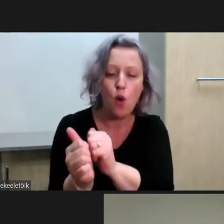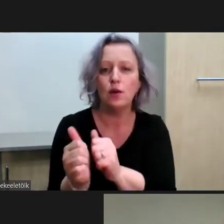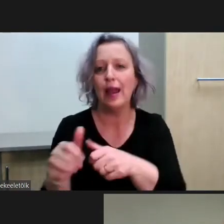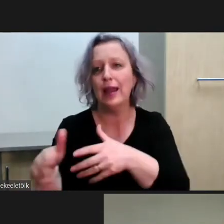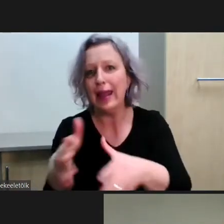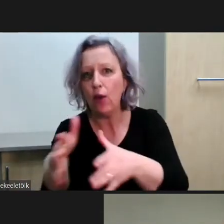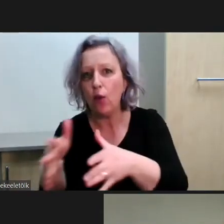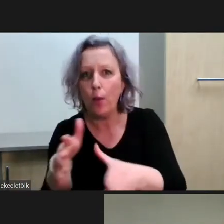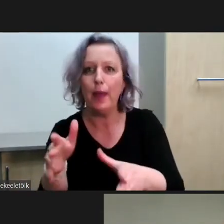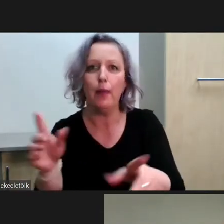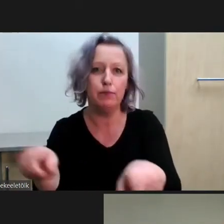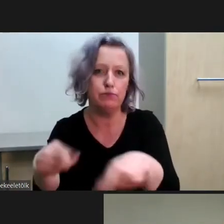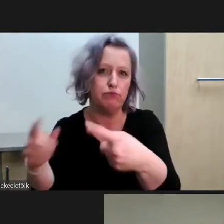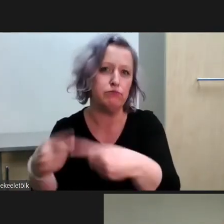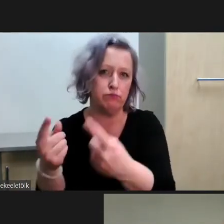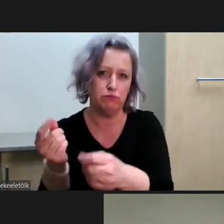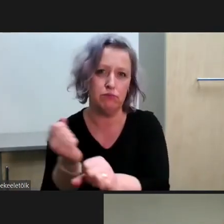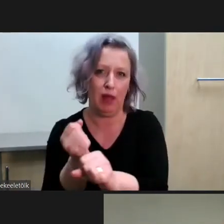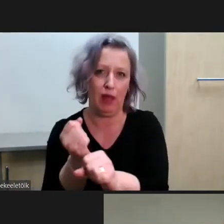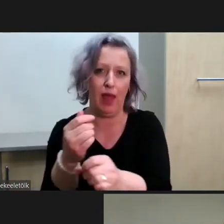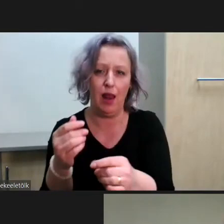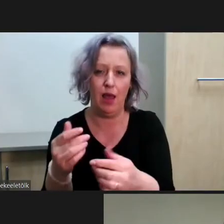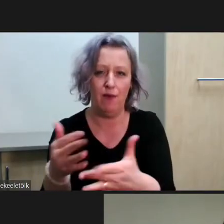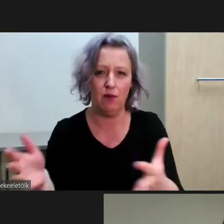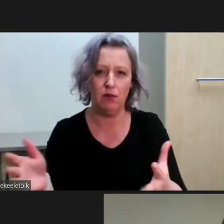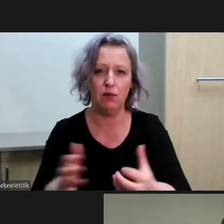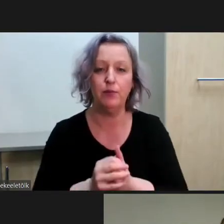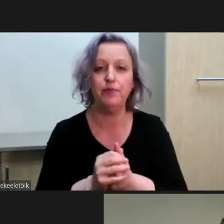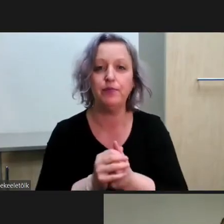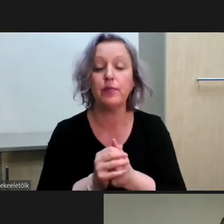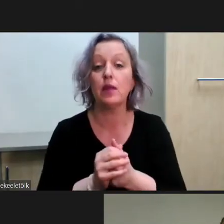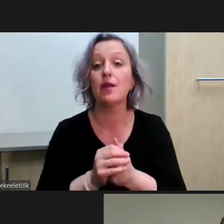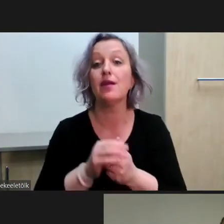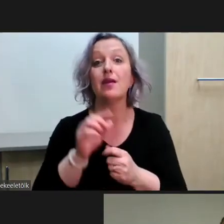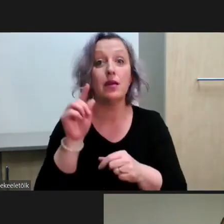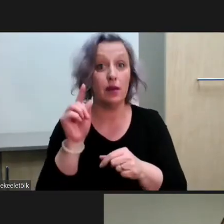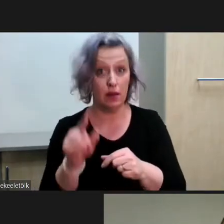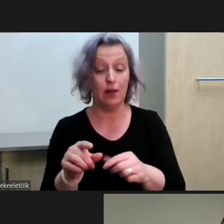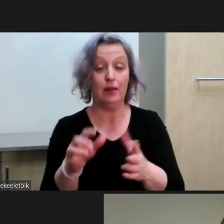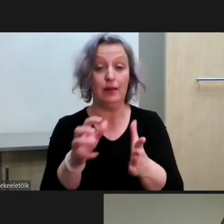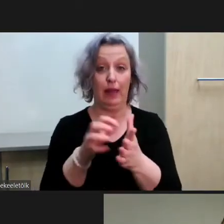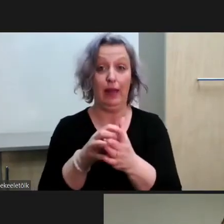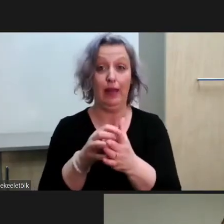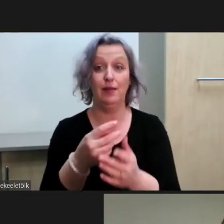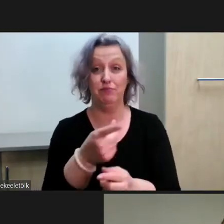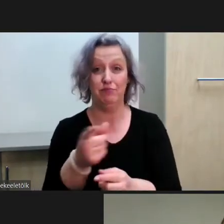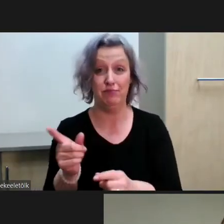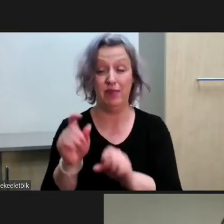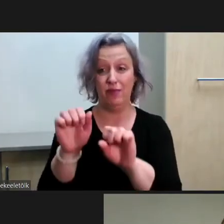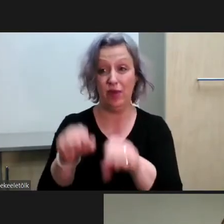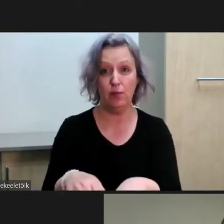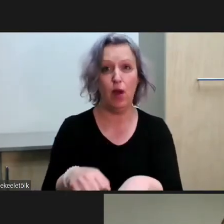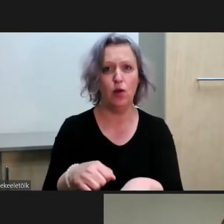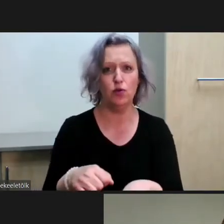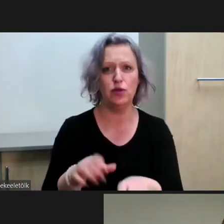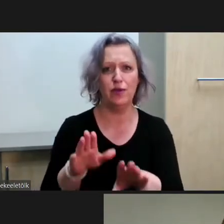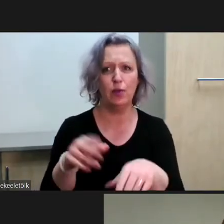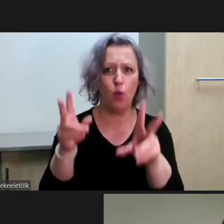liikumise edendamisega erivajadustega inimeste hulgas. Nii et neid võimalusi tasub uurida